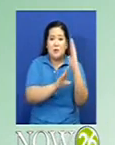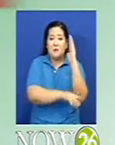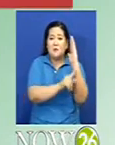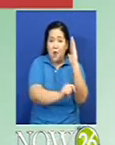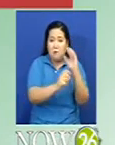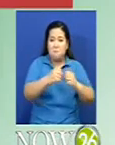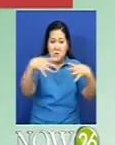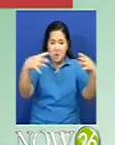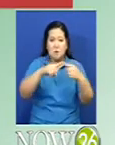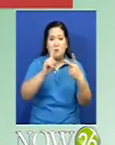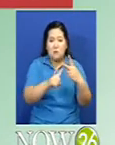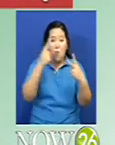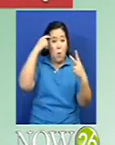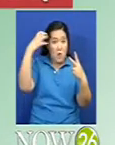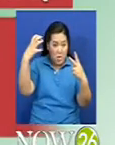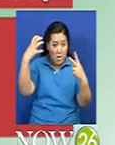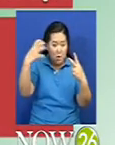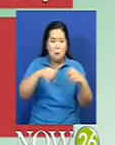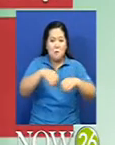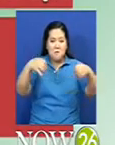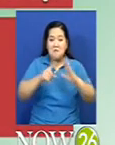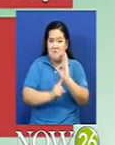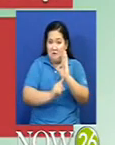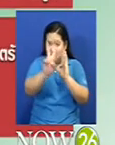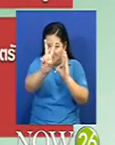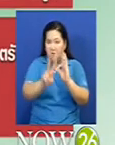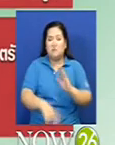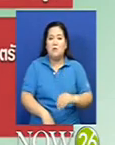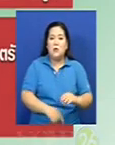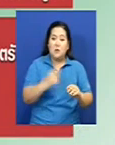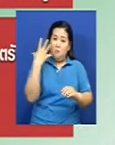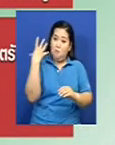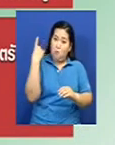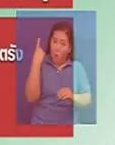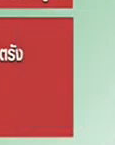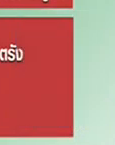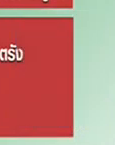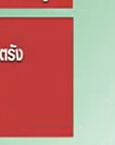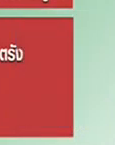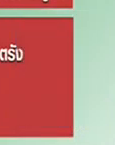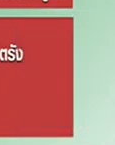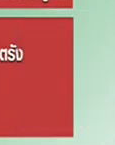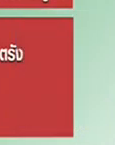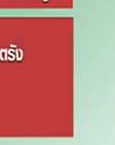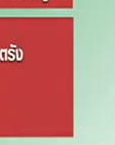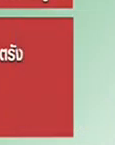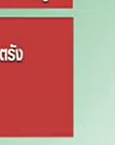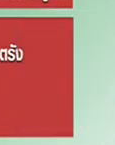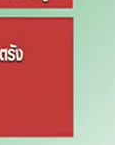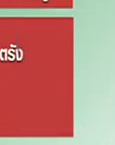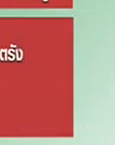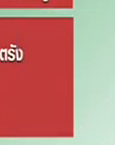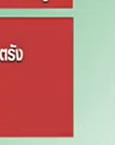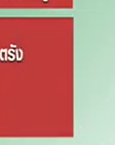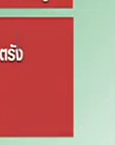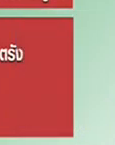ะคะไปที่หัวหินนะคะหัวหินนี่คือมีซ้ํา2รอบคือมีวันที่11สิงหาคมนะคะแล้วก็ช่วงเช้าของวันนี้อี